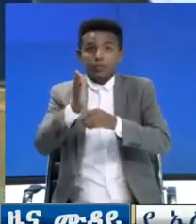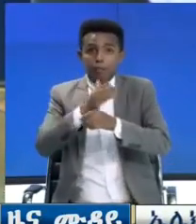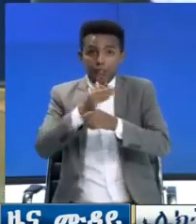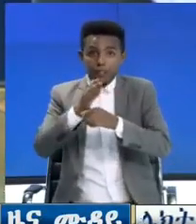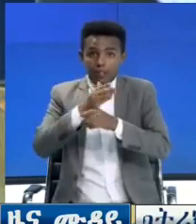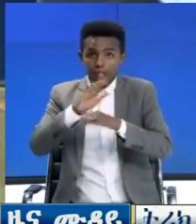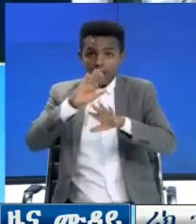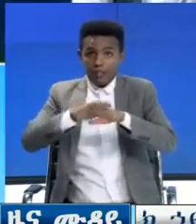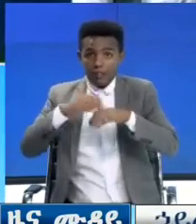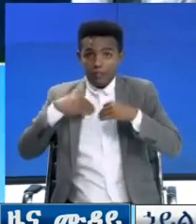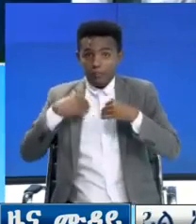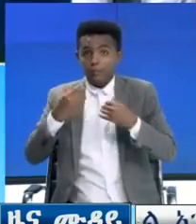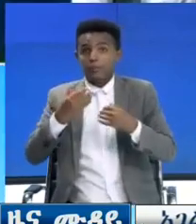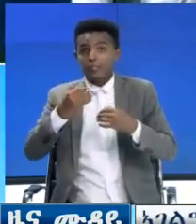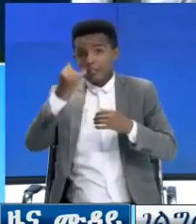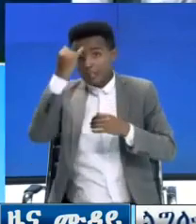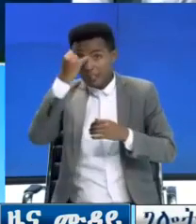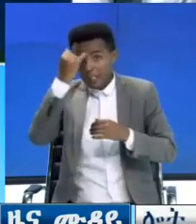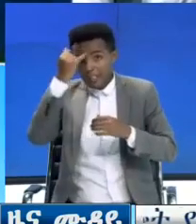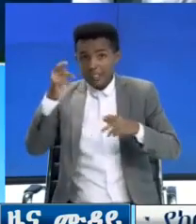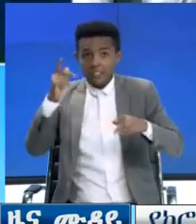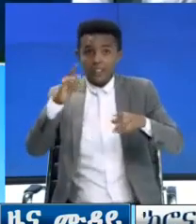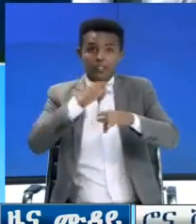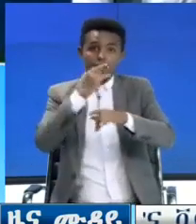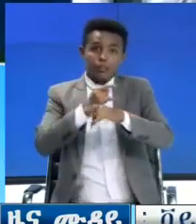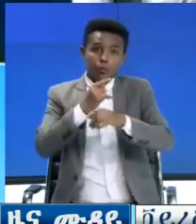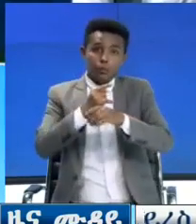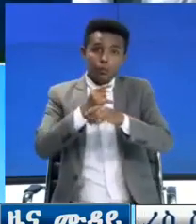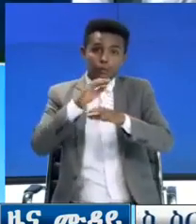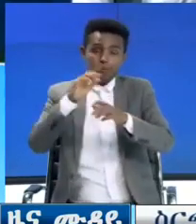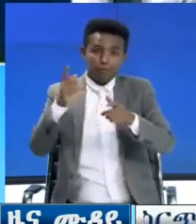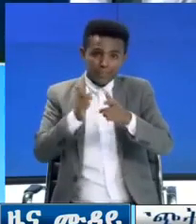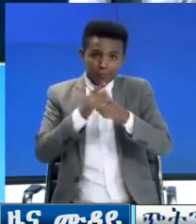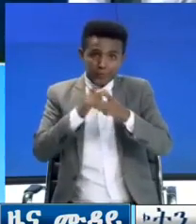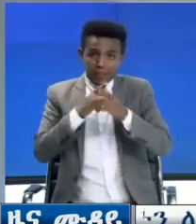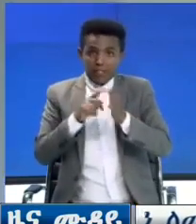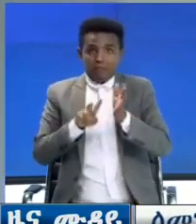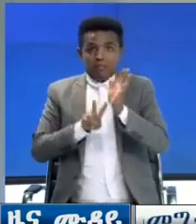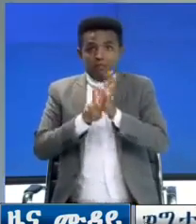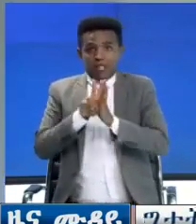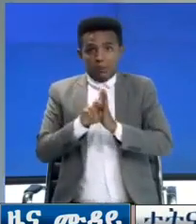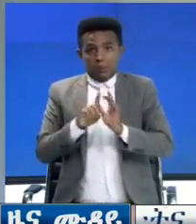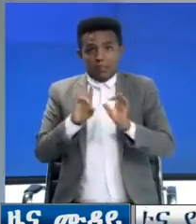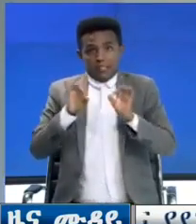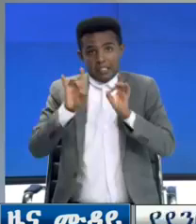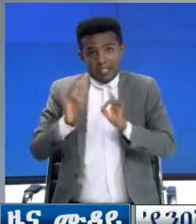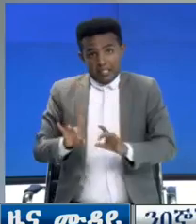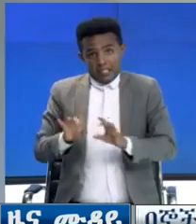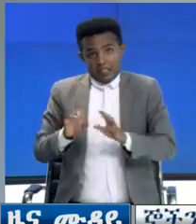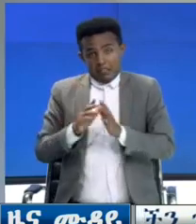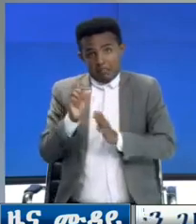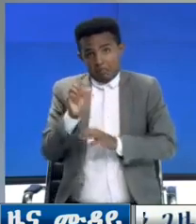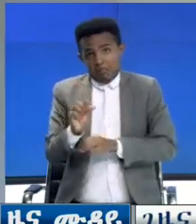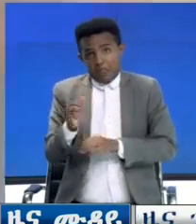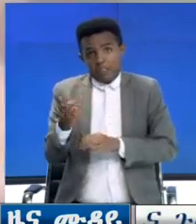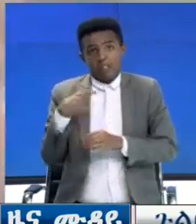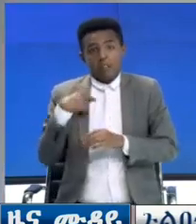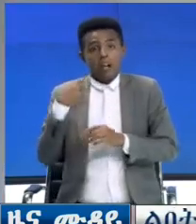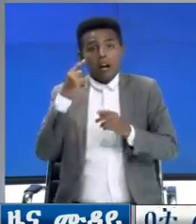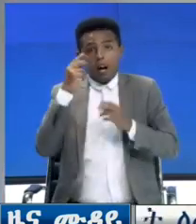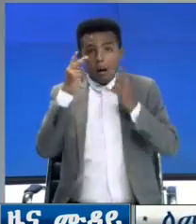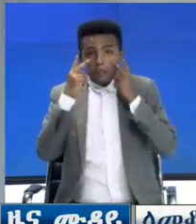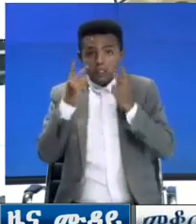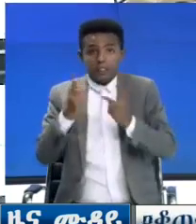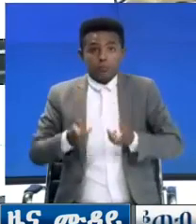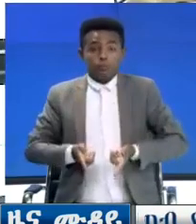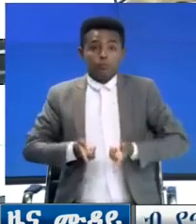ቆይታ አድርገዋል። የጣሊያን ዜጎች ወረርሽኙ ሲከሰት ለቫይረሱ የሰጡት ቦታ ዝቅተኛ መሆን አሁን ለየከፋ ችግር ውስጥ እንዲገቡ አድርጓቸዋል ይላሉ